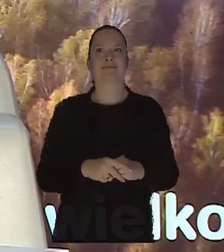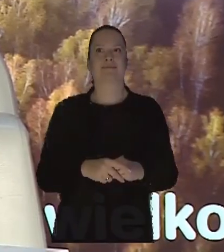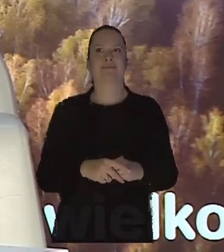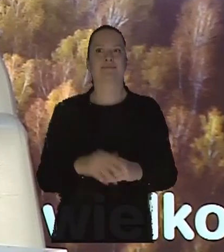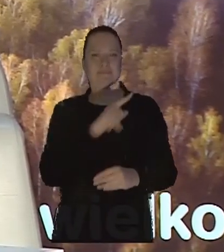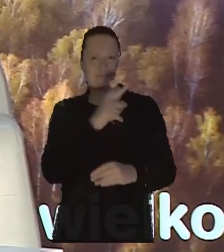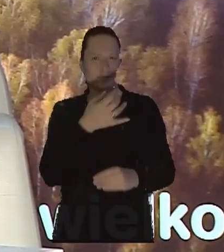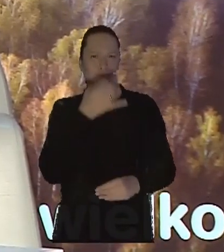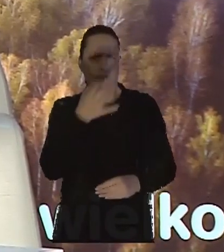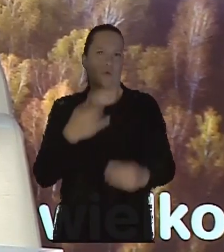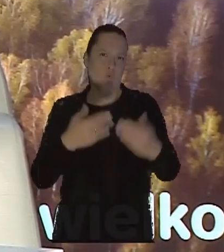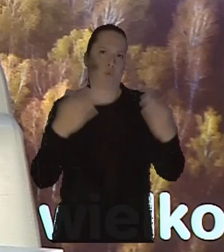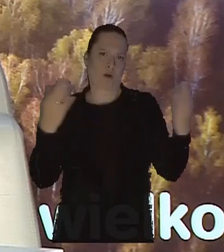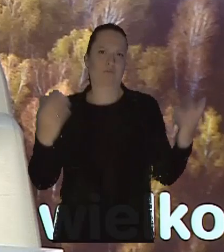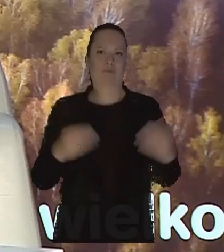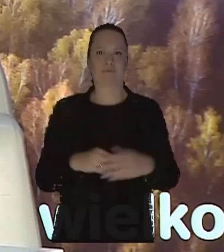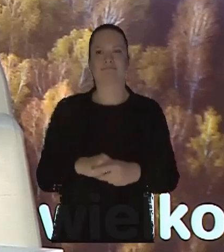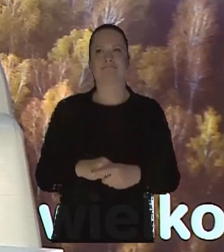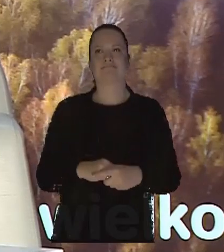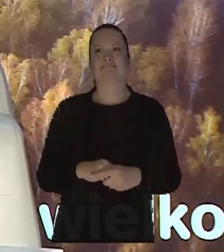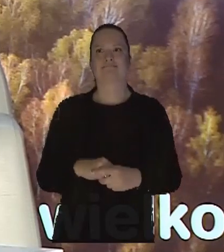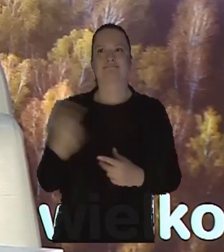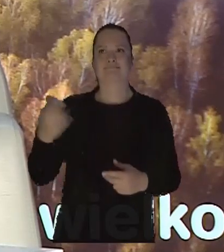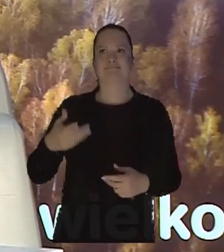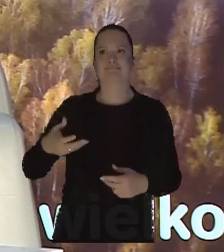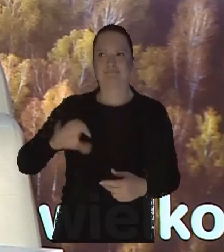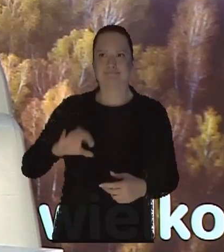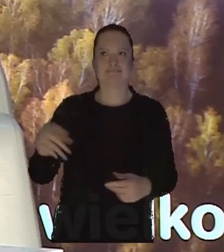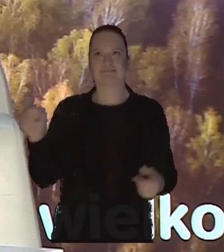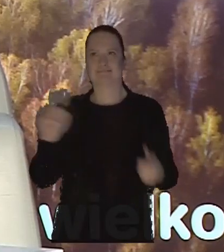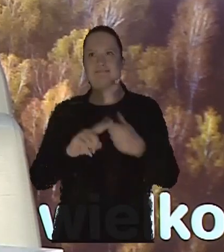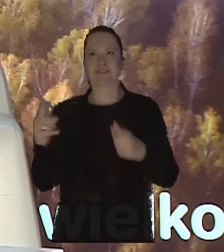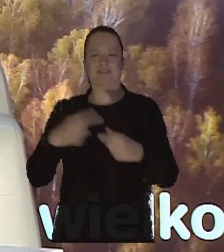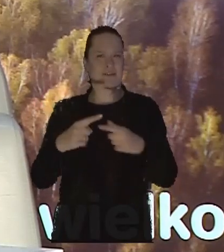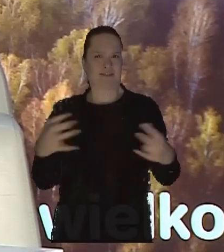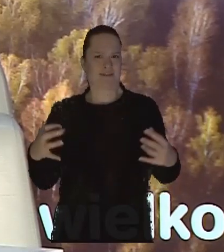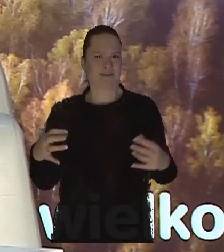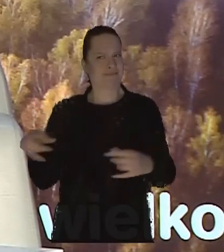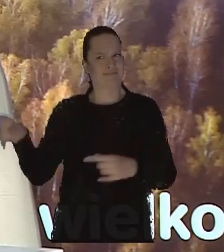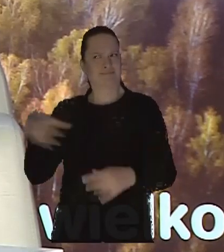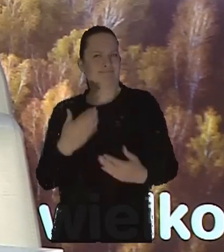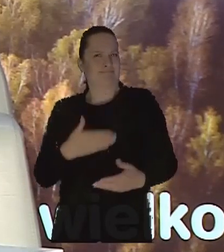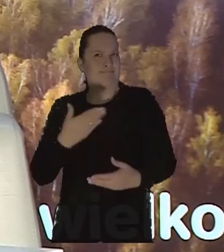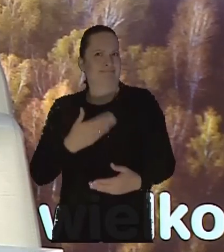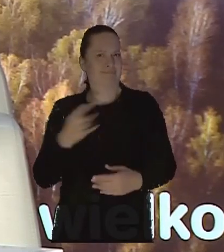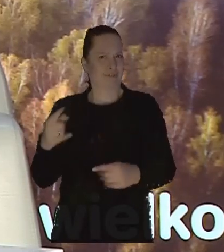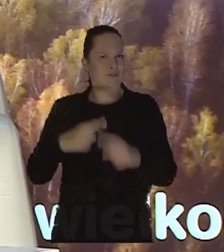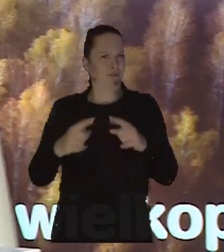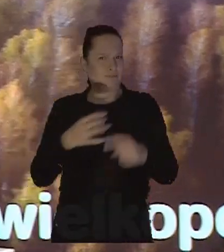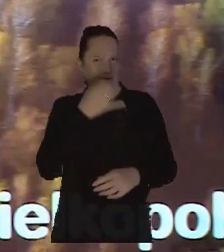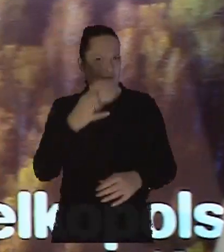Czyli łatwe, łatwe. Tu widzę, że w grupie panuje zupełnie inna atmosfera, bo jest trudno, tak?